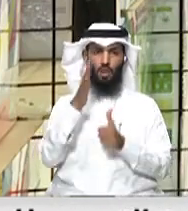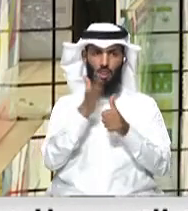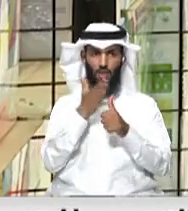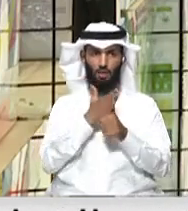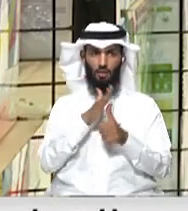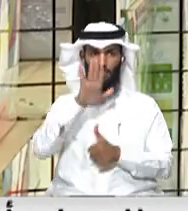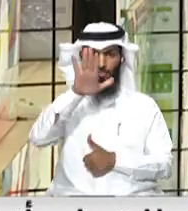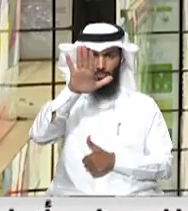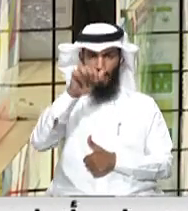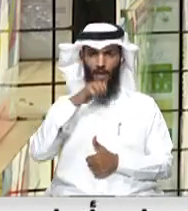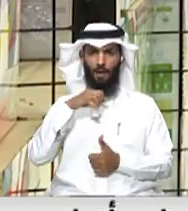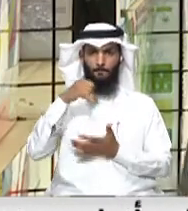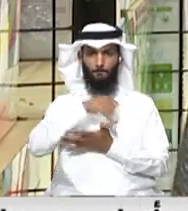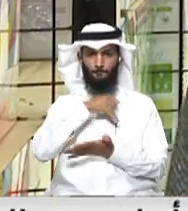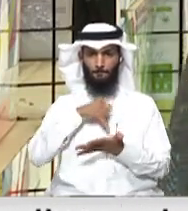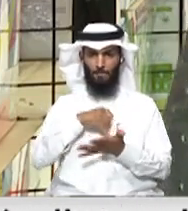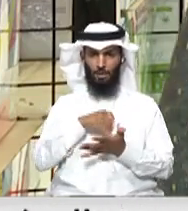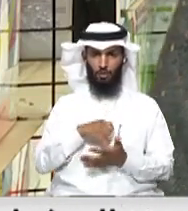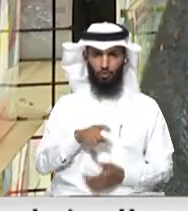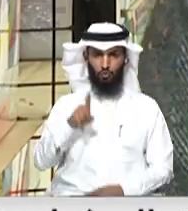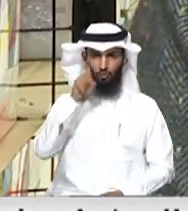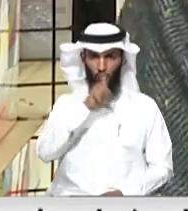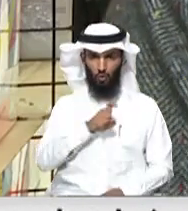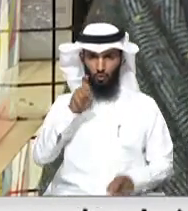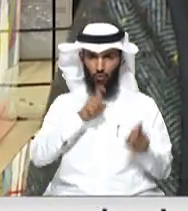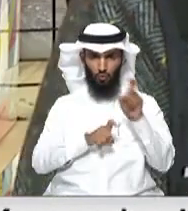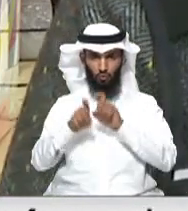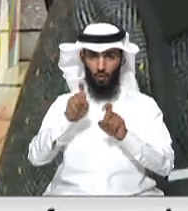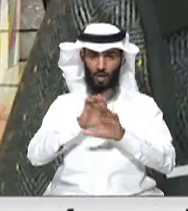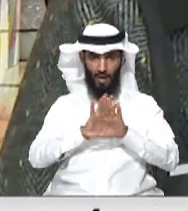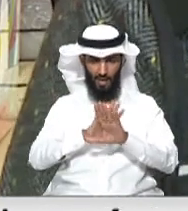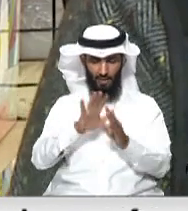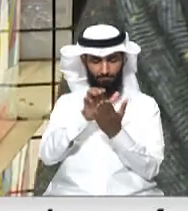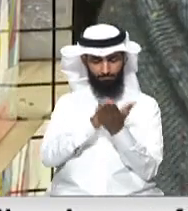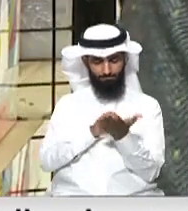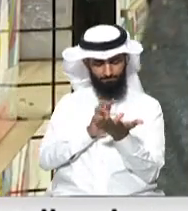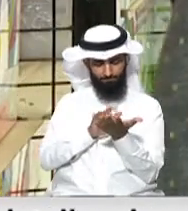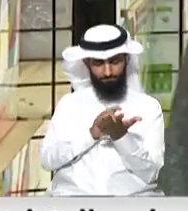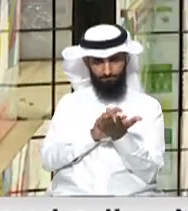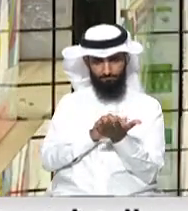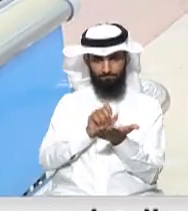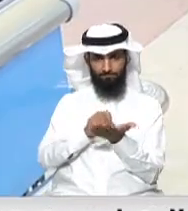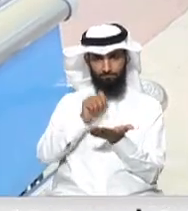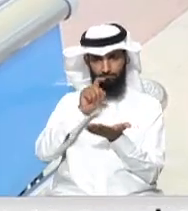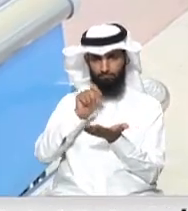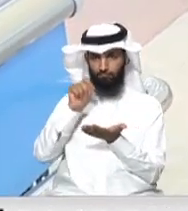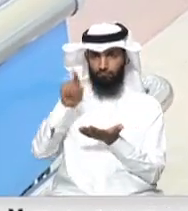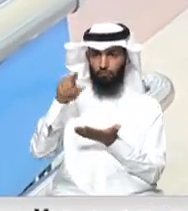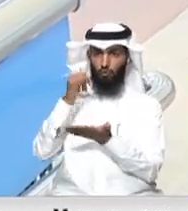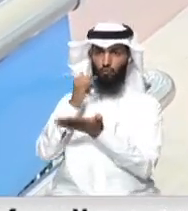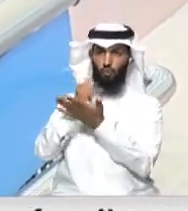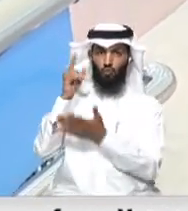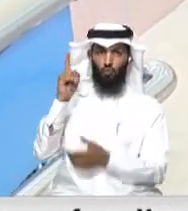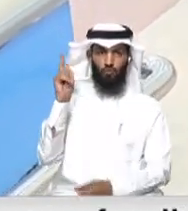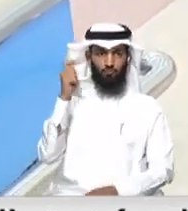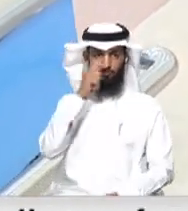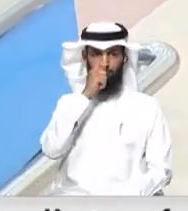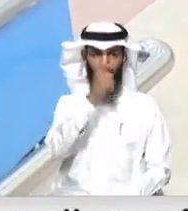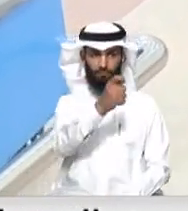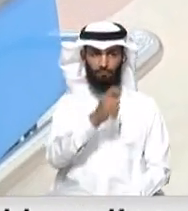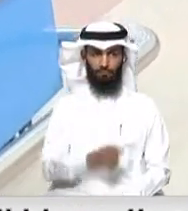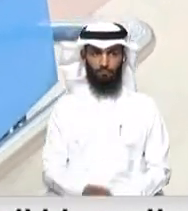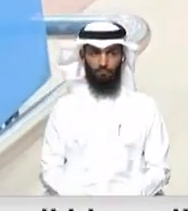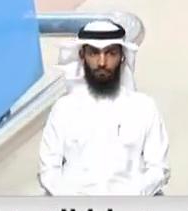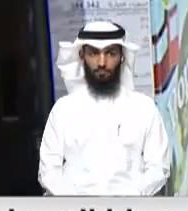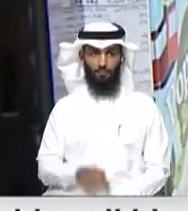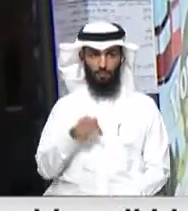يراجعون المركز، وبعدين نقوم بعمل المحضر الإلكتروني ونحول الجهة الاختصاص. وتهدف وزارة التجارة والصناعة من